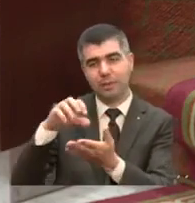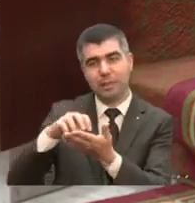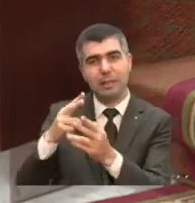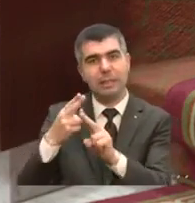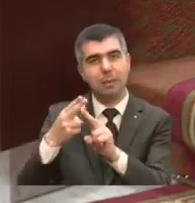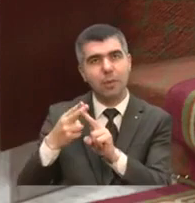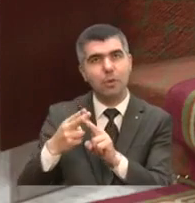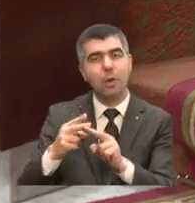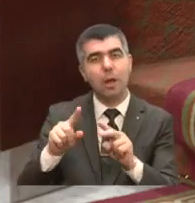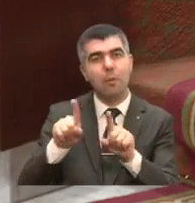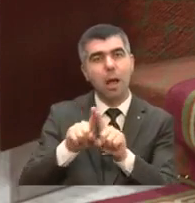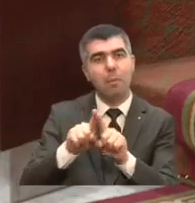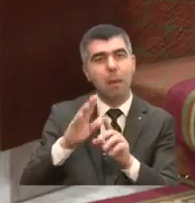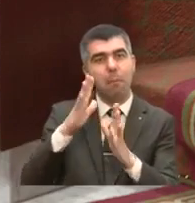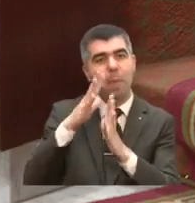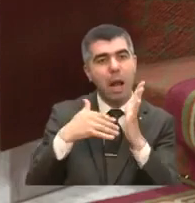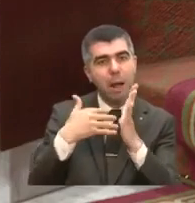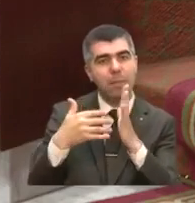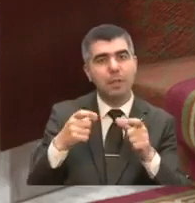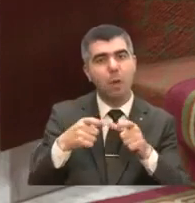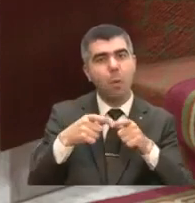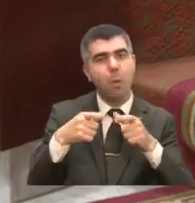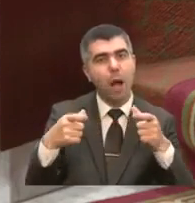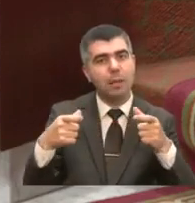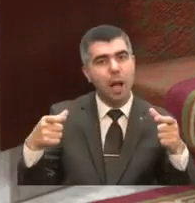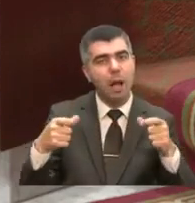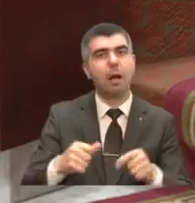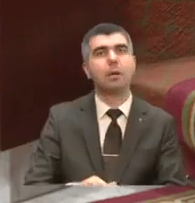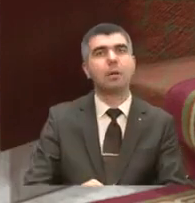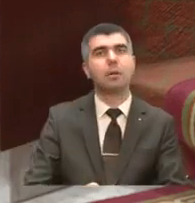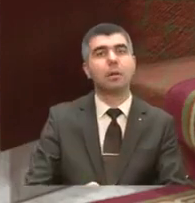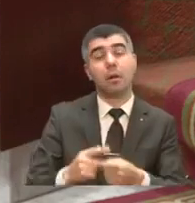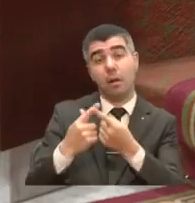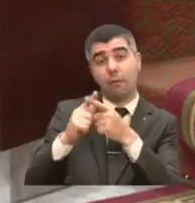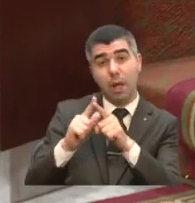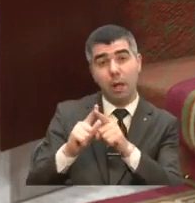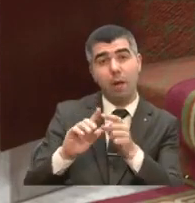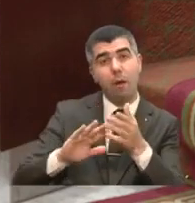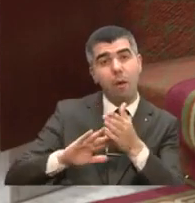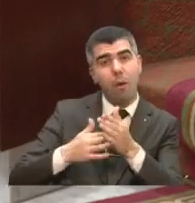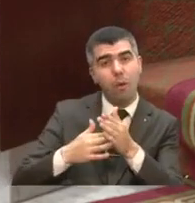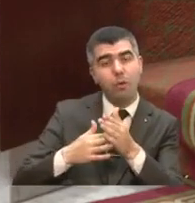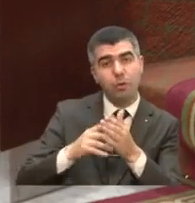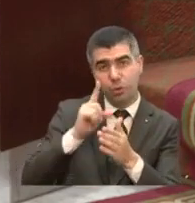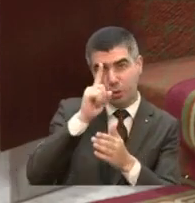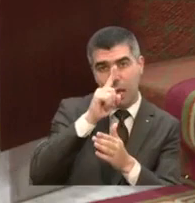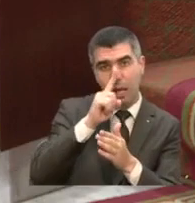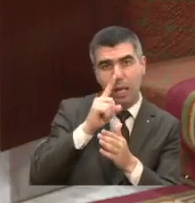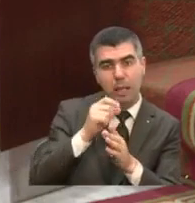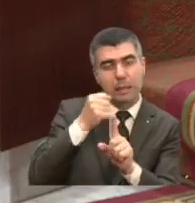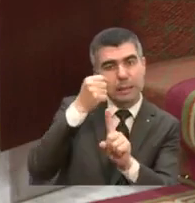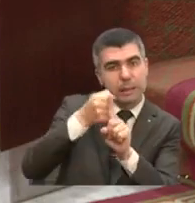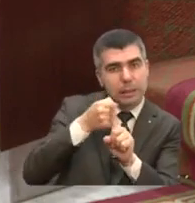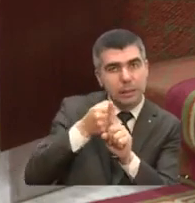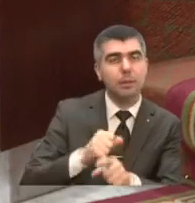برنامج ديال التوسيع، الآن فيها برامج ديال التقوية، وكلها في طور الإنجاز. إلى خدينا الإقليم